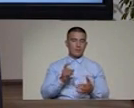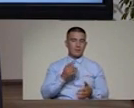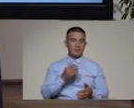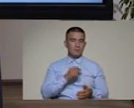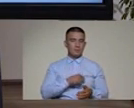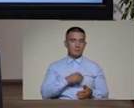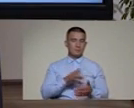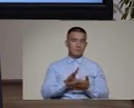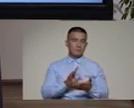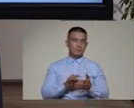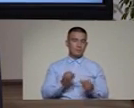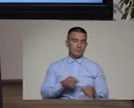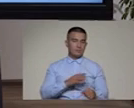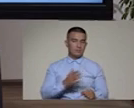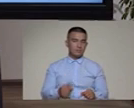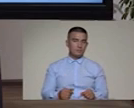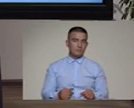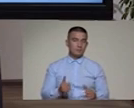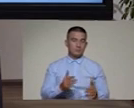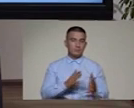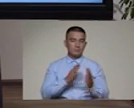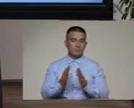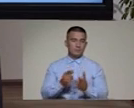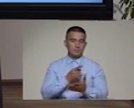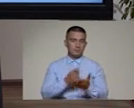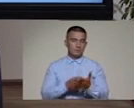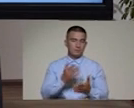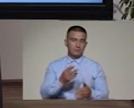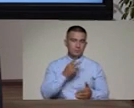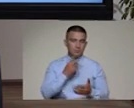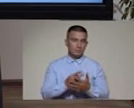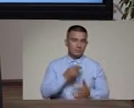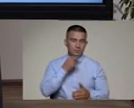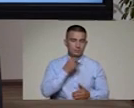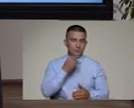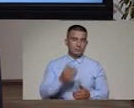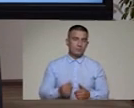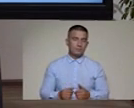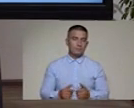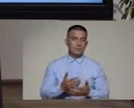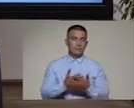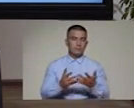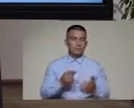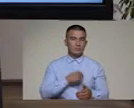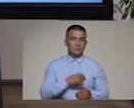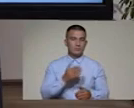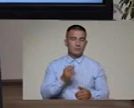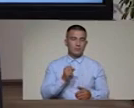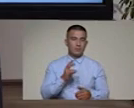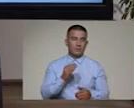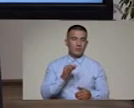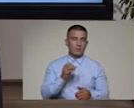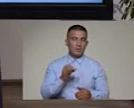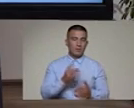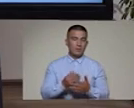yozib qo'yishingiz mumkin bo'ladi. Keling, keyingi savolga e'tiboringizni qarating, ya'ni keyingi holatga amfoter gidroksidlar